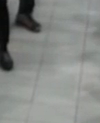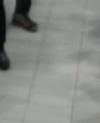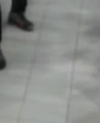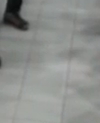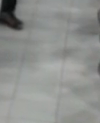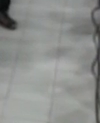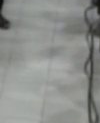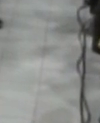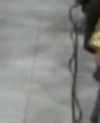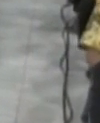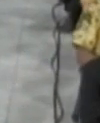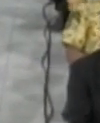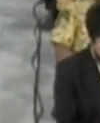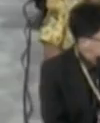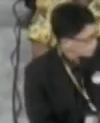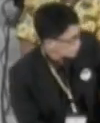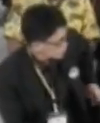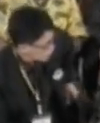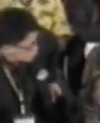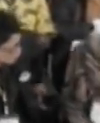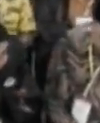Hai assalamualaikum warahmatullahi wabarakatuh